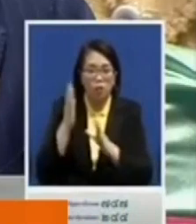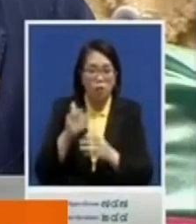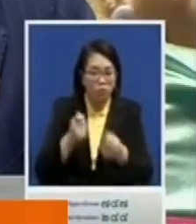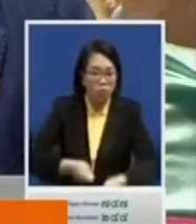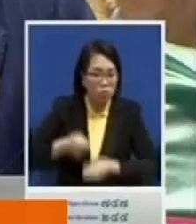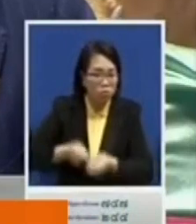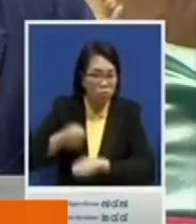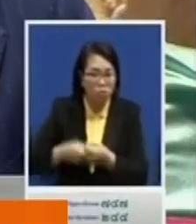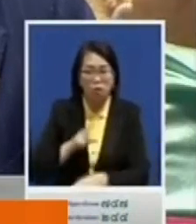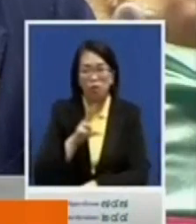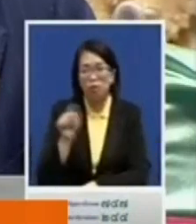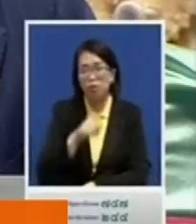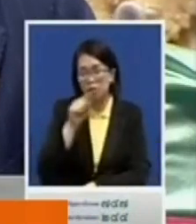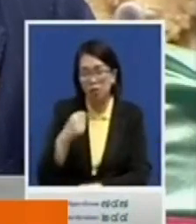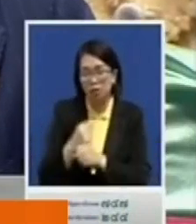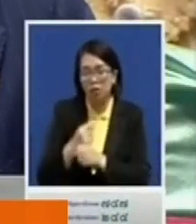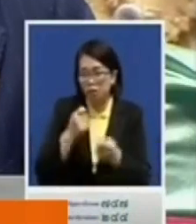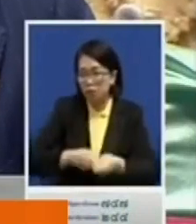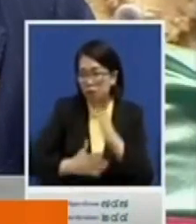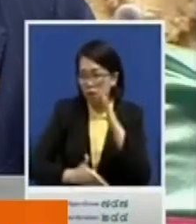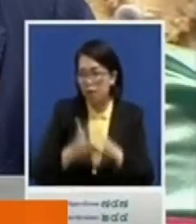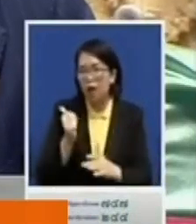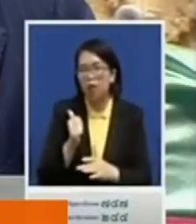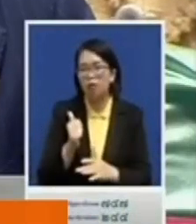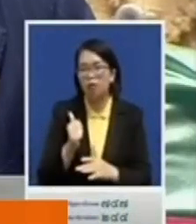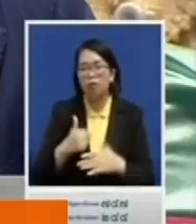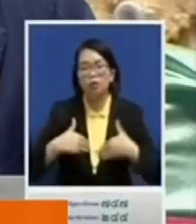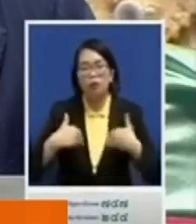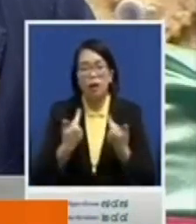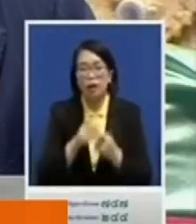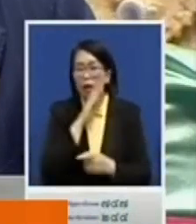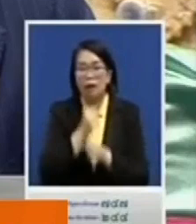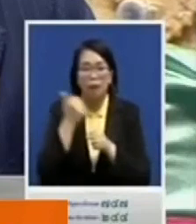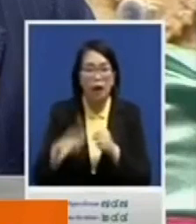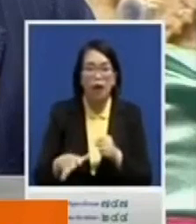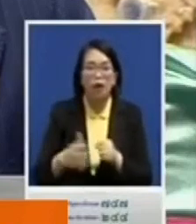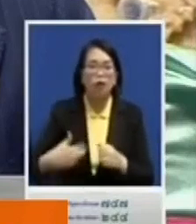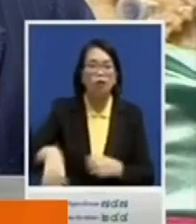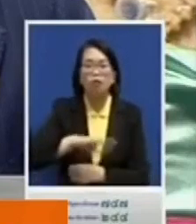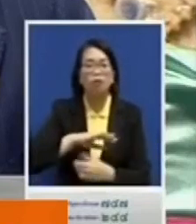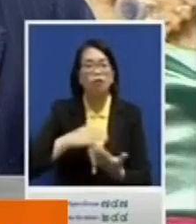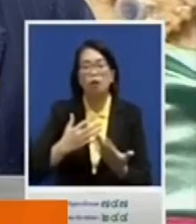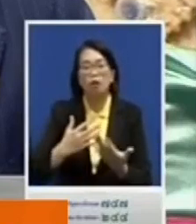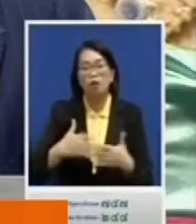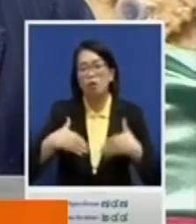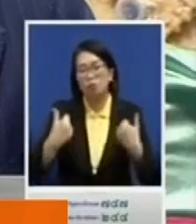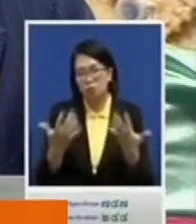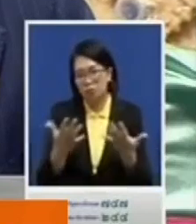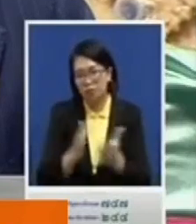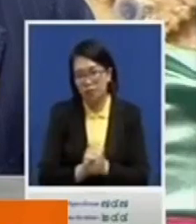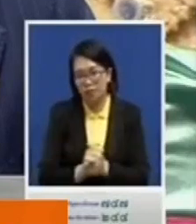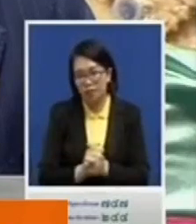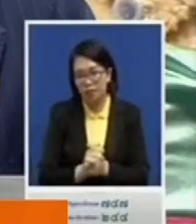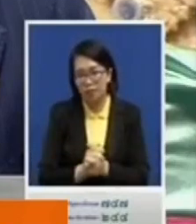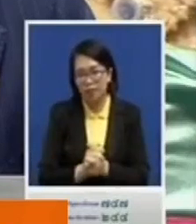ทำการเกษตรร้อยละ45จึงต้องปลดล็อกเรื่องนี้2เรื่องการแก้ไขปัญหาหนี้สินโดยเฉพาะหนี้สินนอกระบบของเกษ